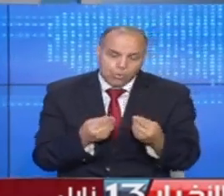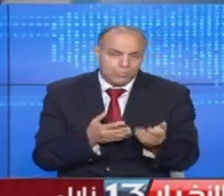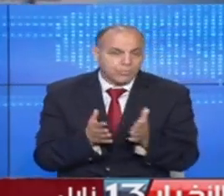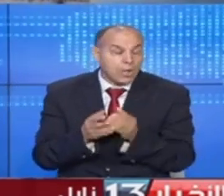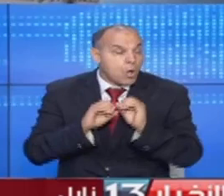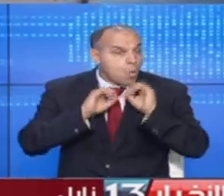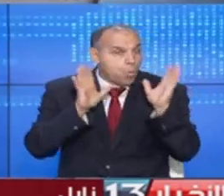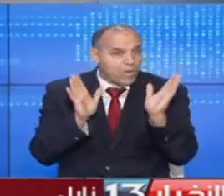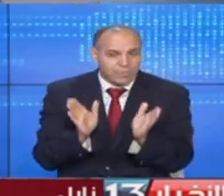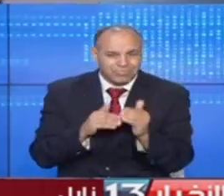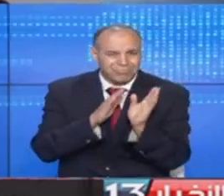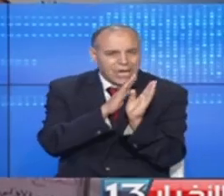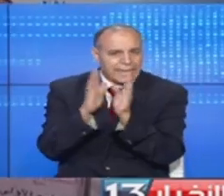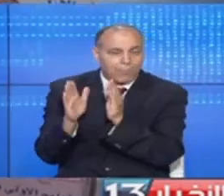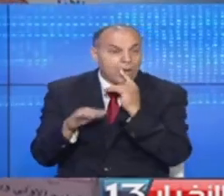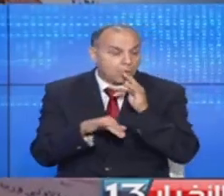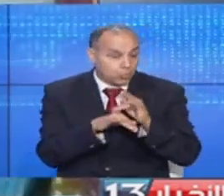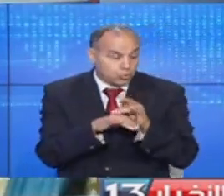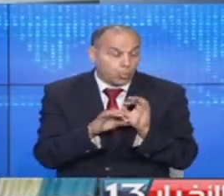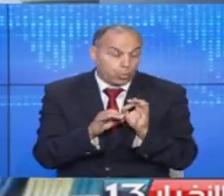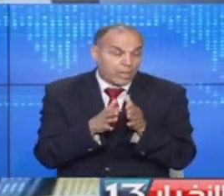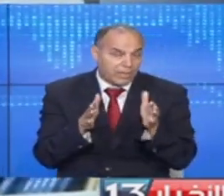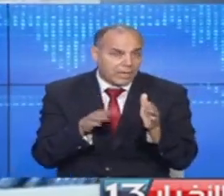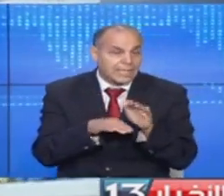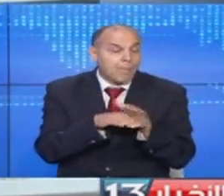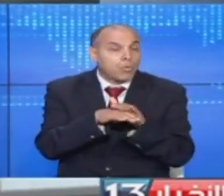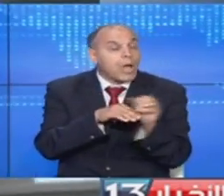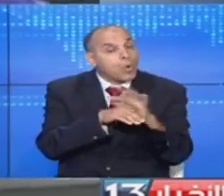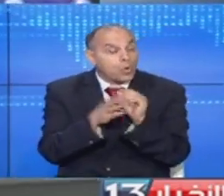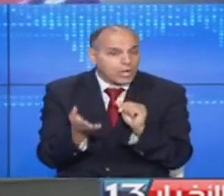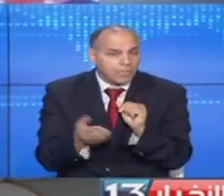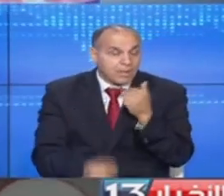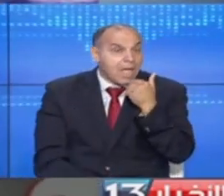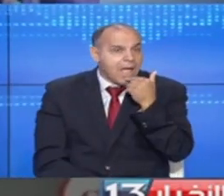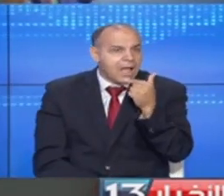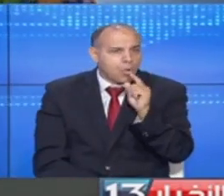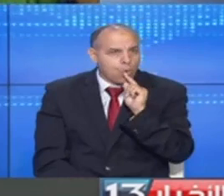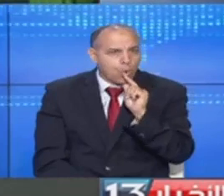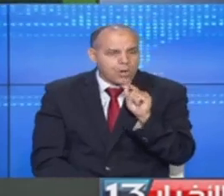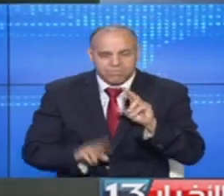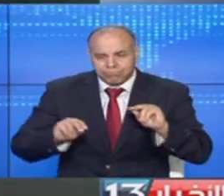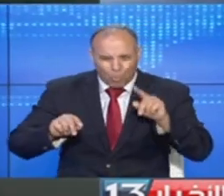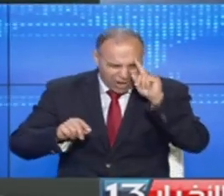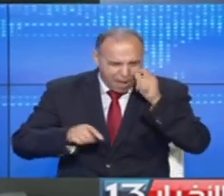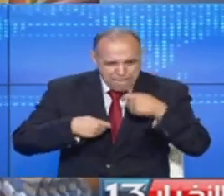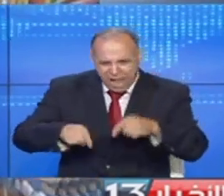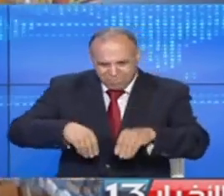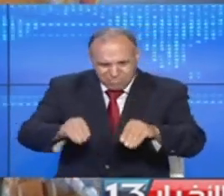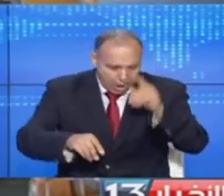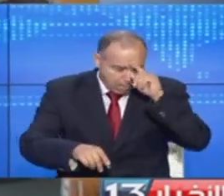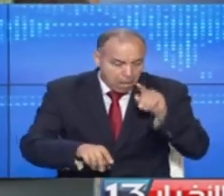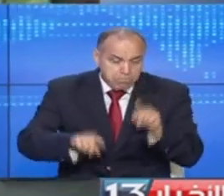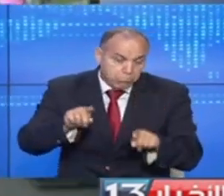انقطاع المكتبات بشكل كبير بسبب شهدته السوق الموازيه تازما وفق تاكيد